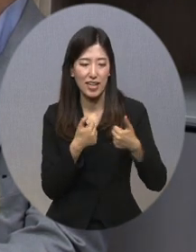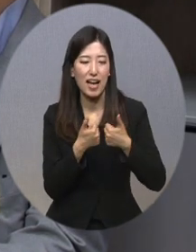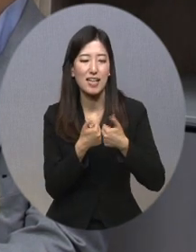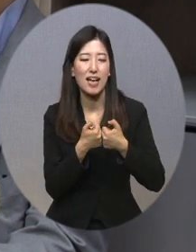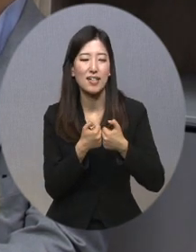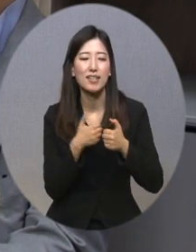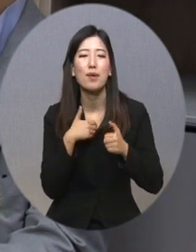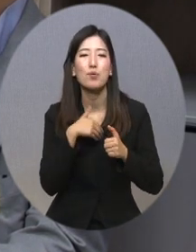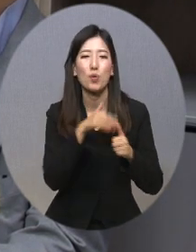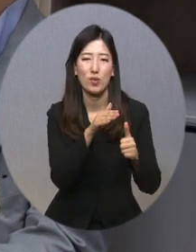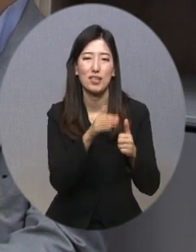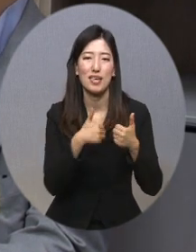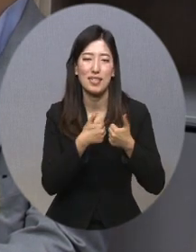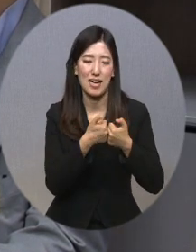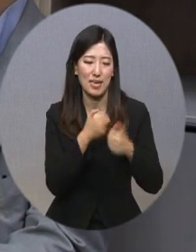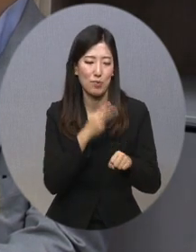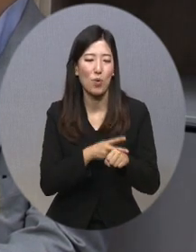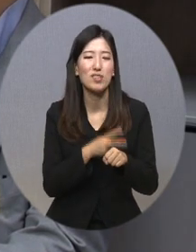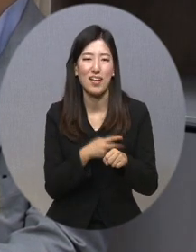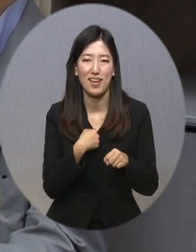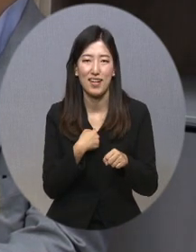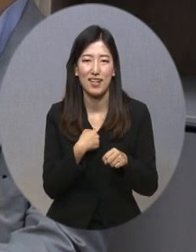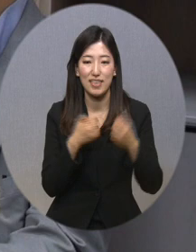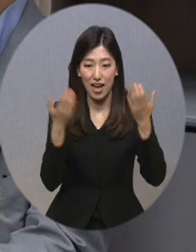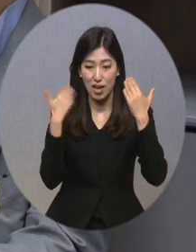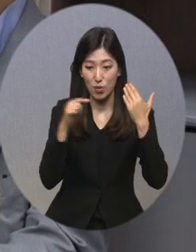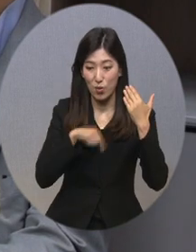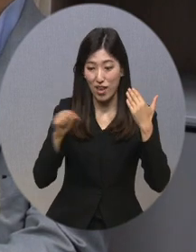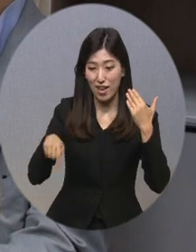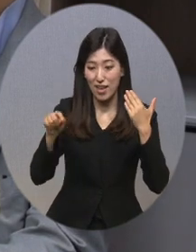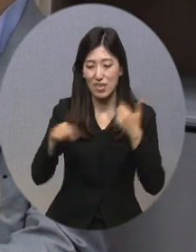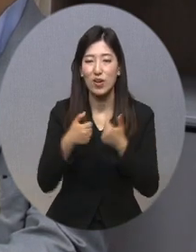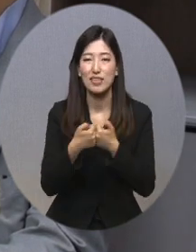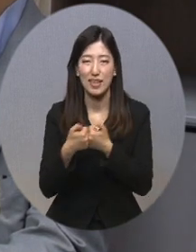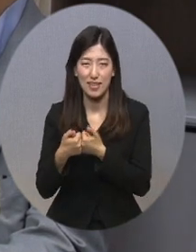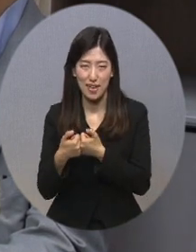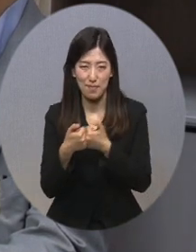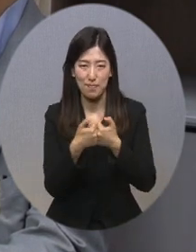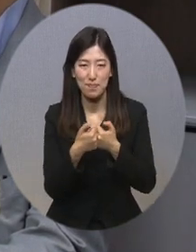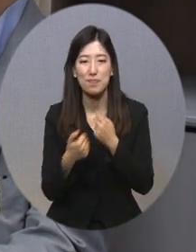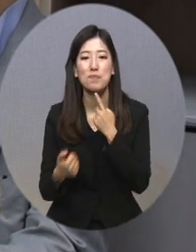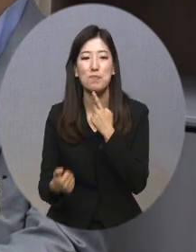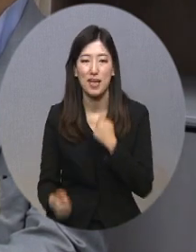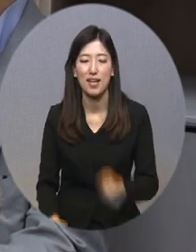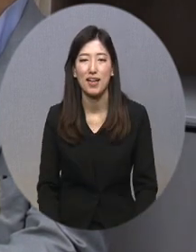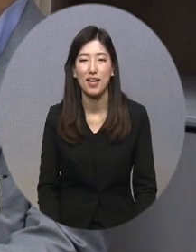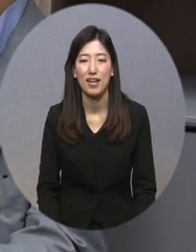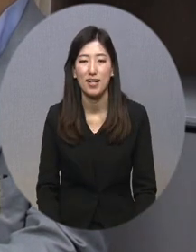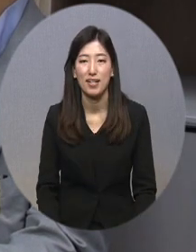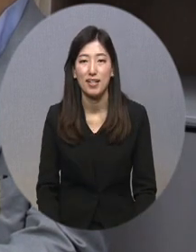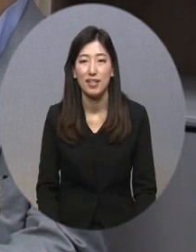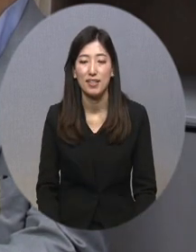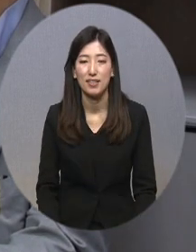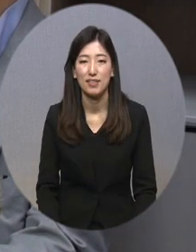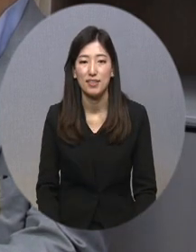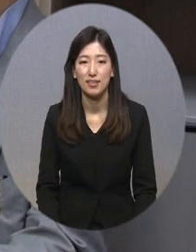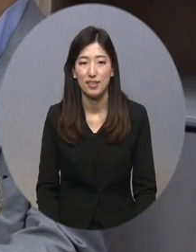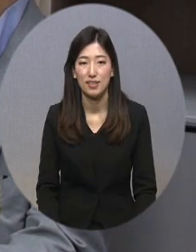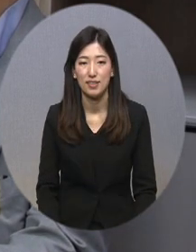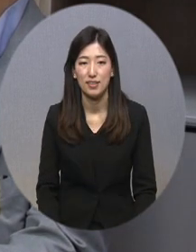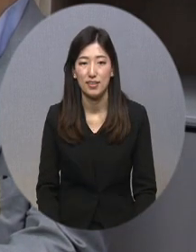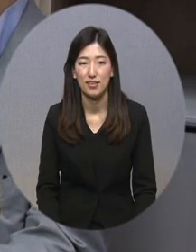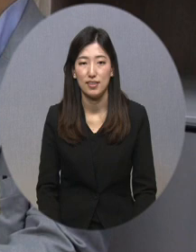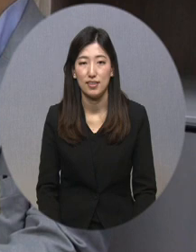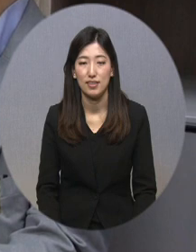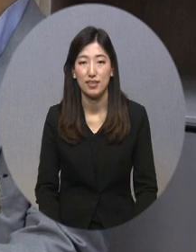상담교사로 파견이 돼서 학교에서 상담일을 했고요. 지금은 이제 저의 개인적인 인적